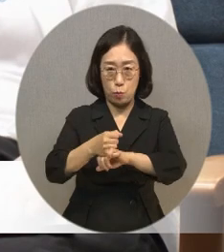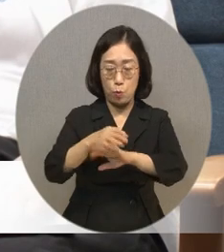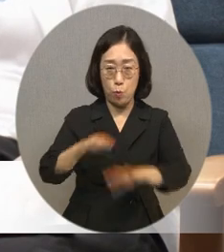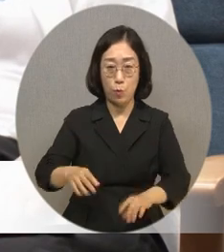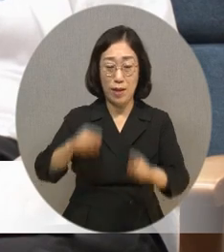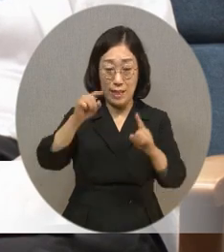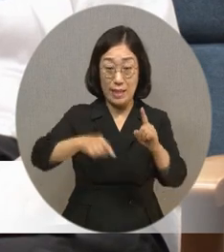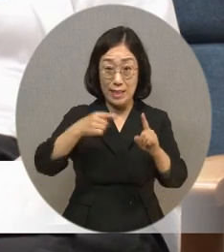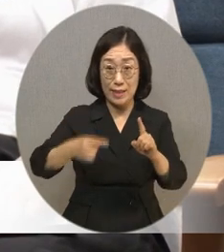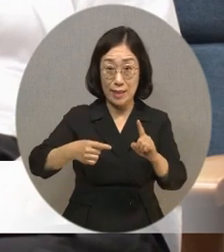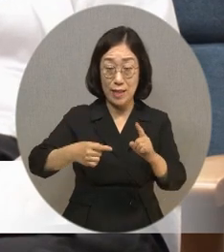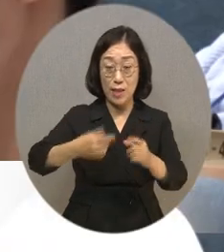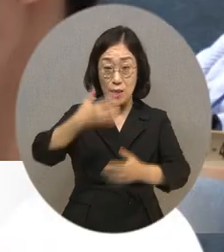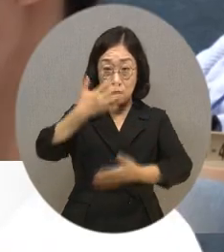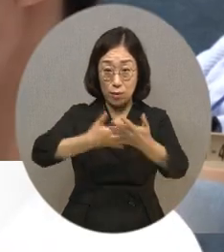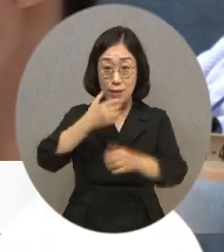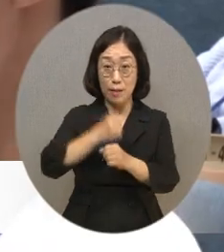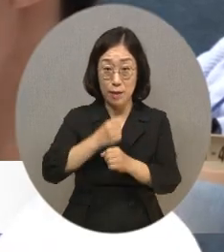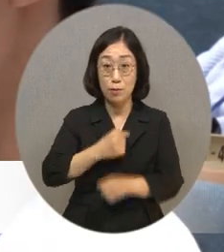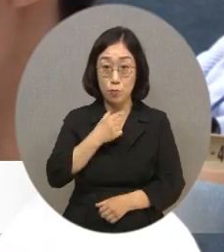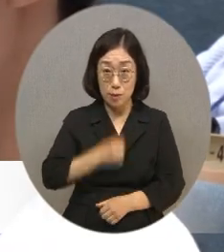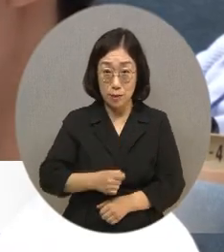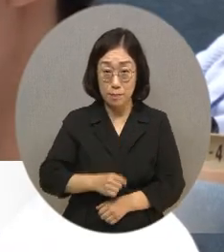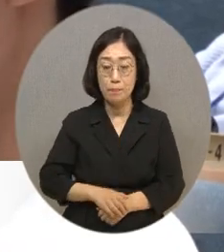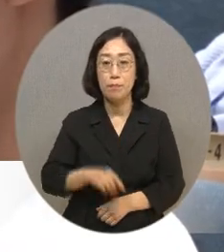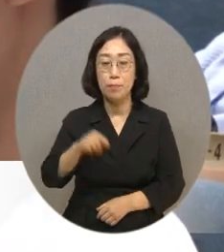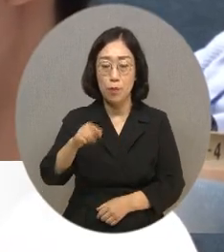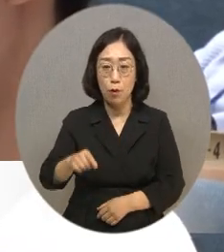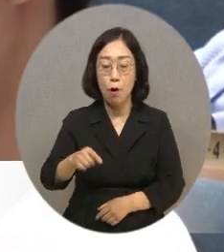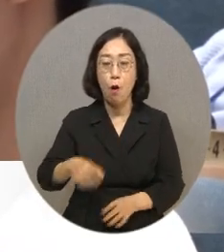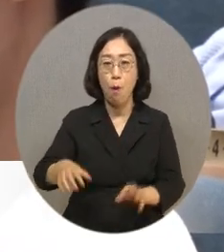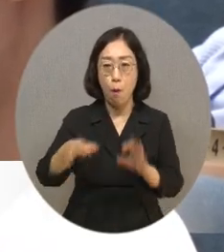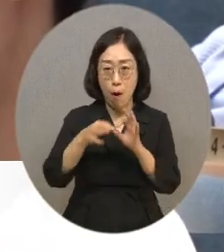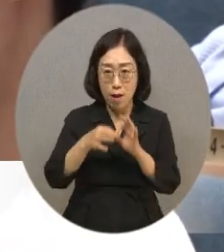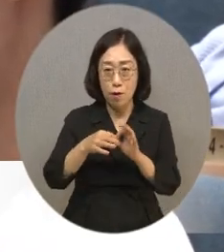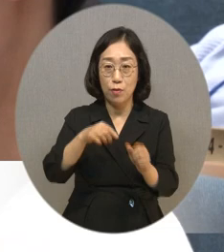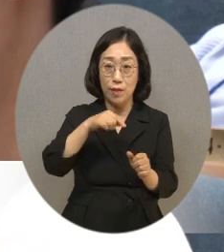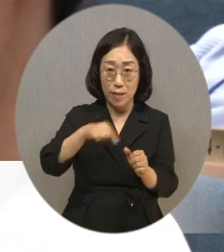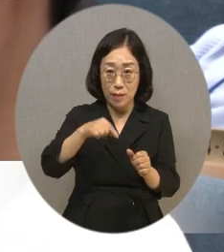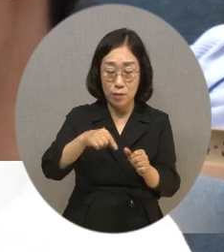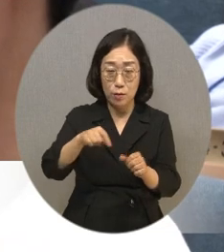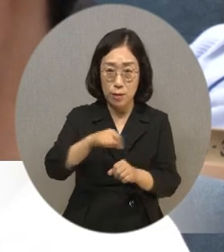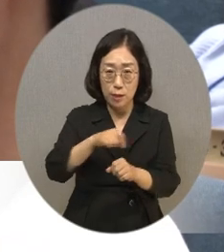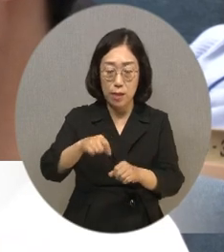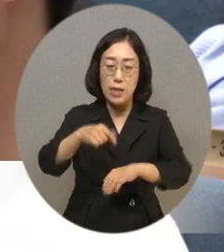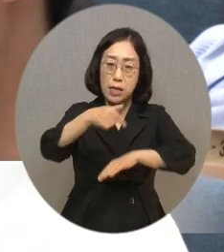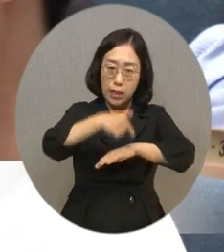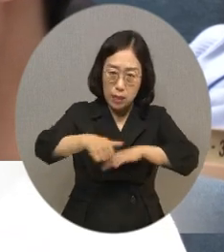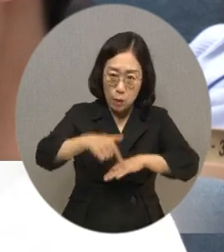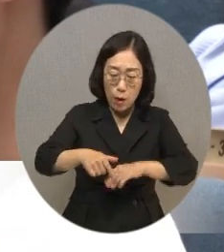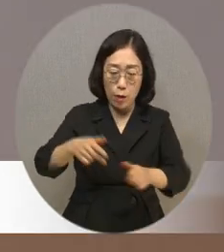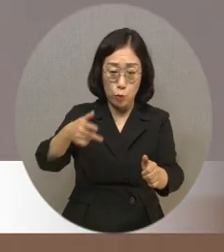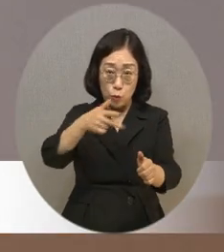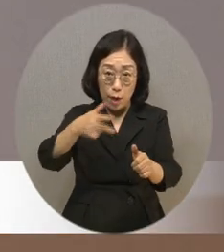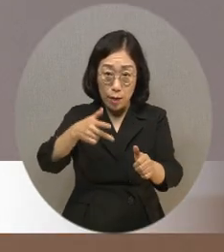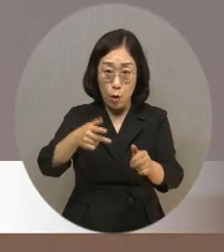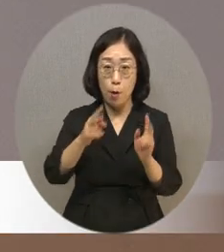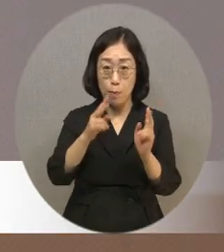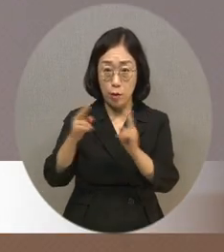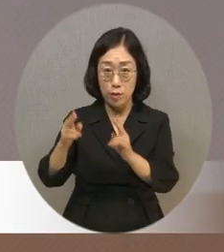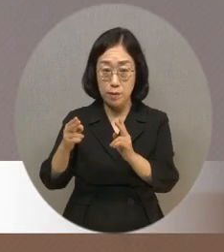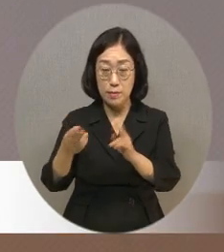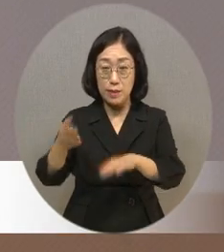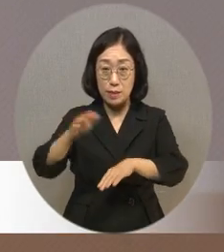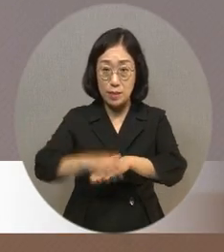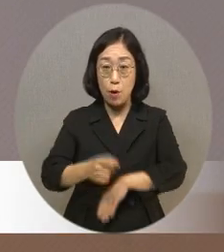선호하는 청소년을 위해 1인 크리에이터 반을 신설해 청소년이 영상 기획부터 촬영 편집까지 직접